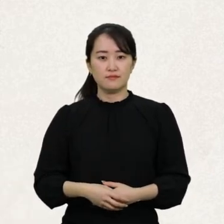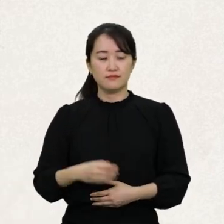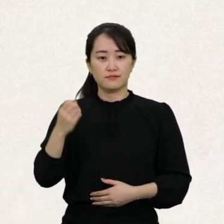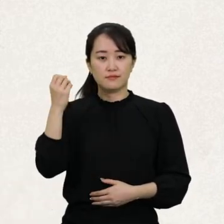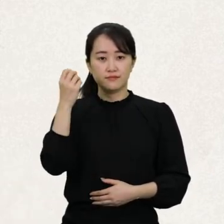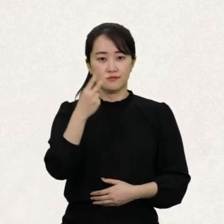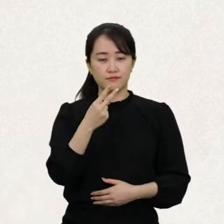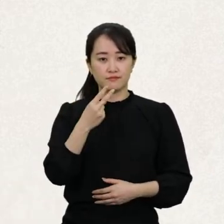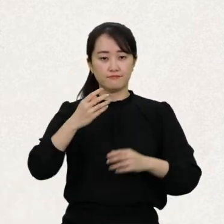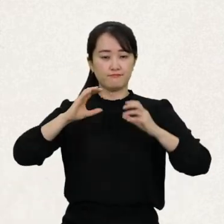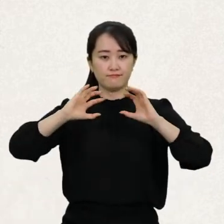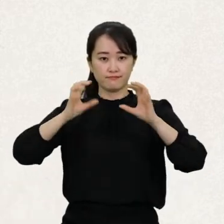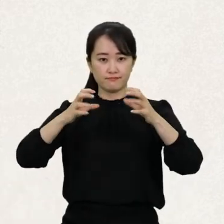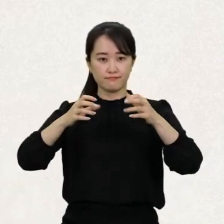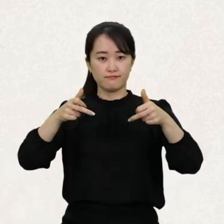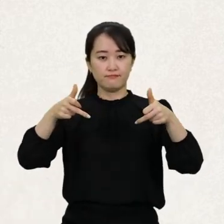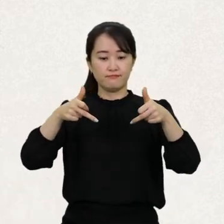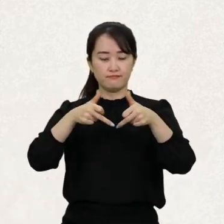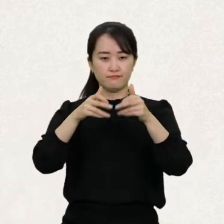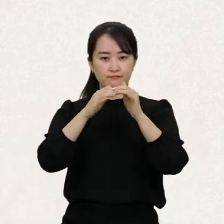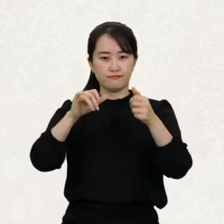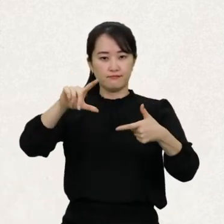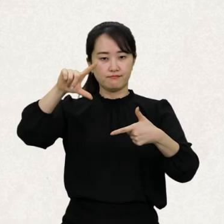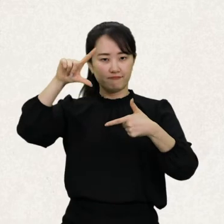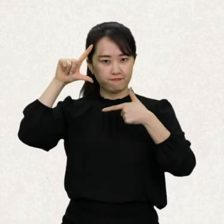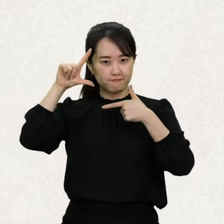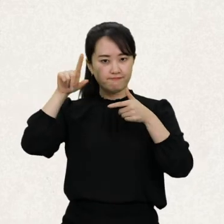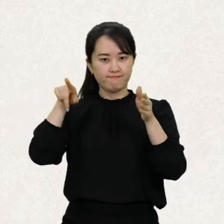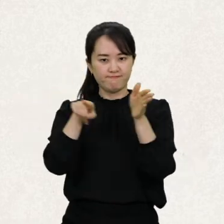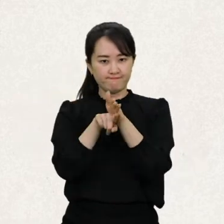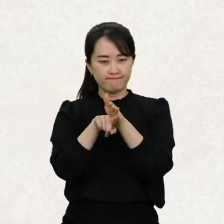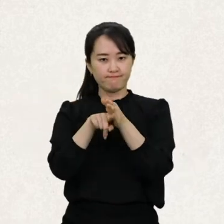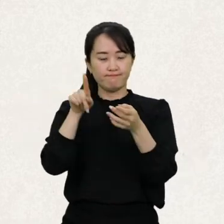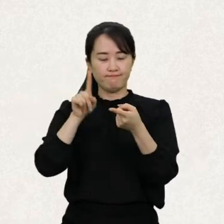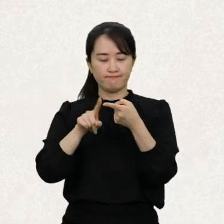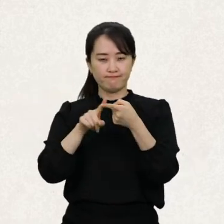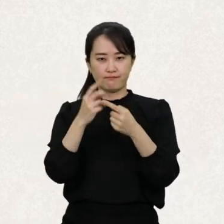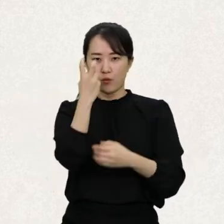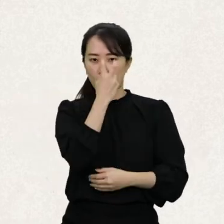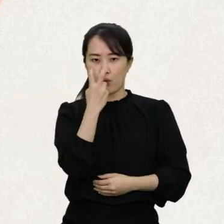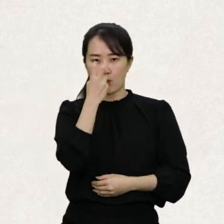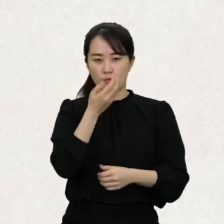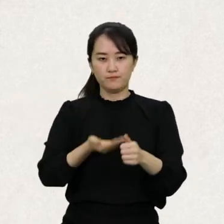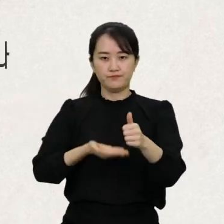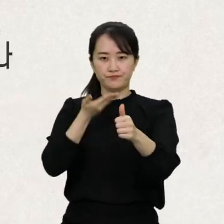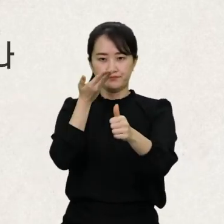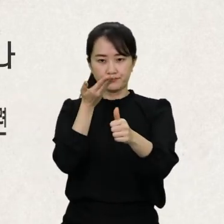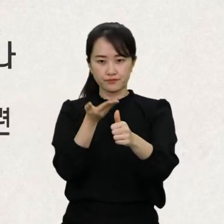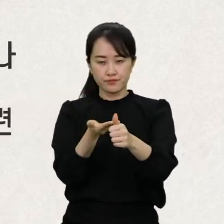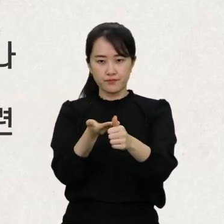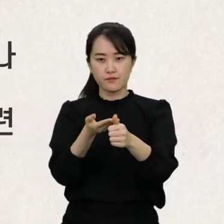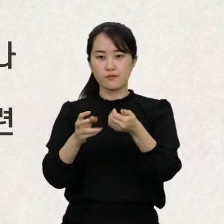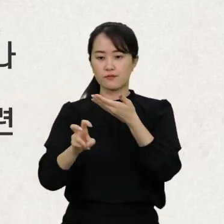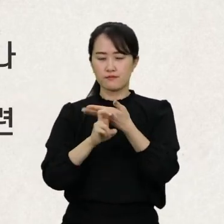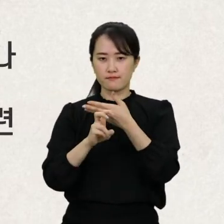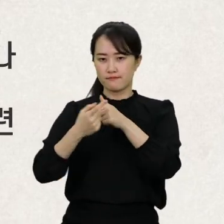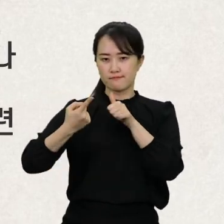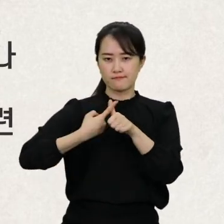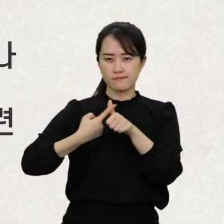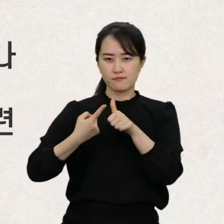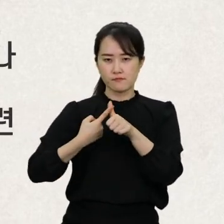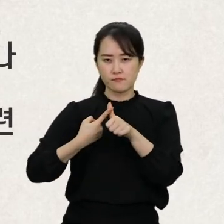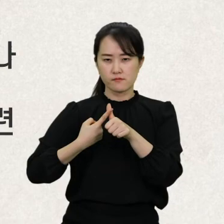또 나라에서는 장애인의 명예와 신용에 대한 보호를 제공하고 모든 불법적인 비난이나